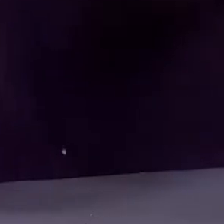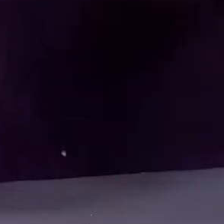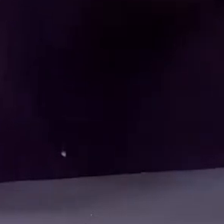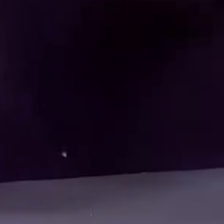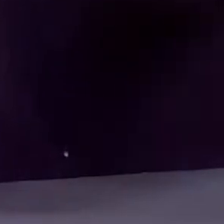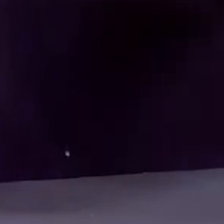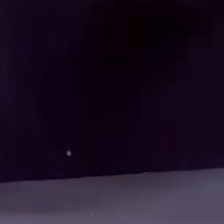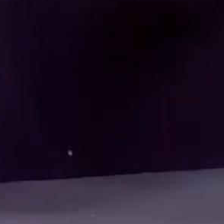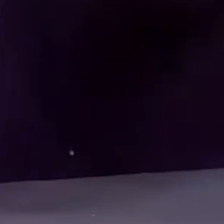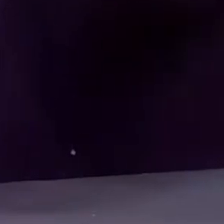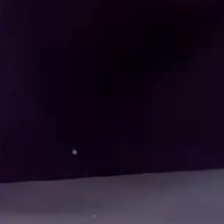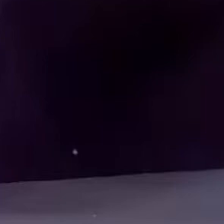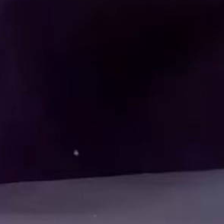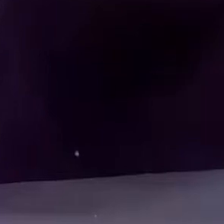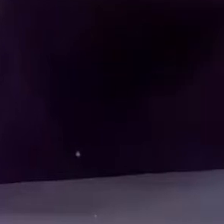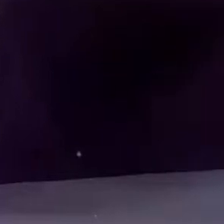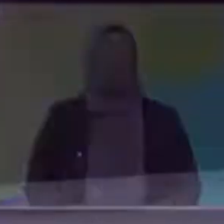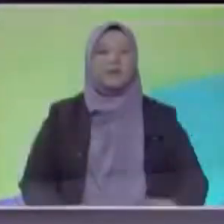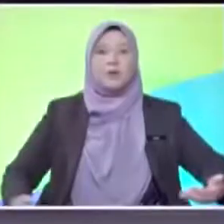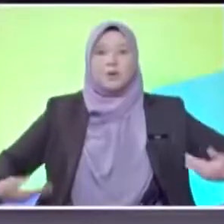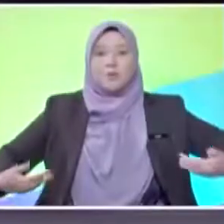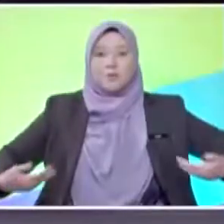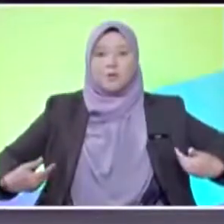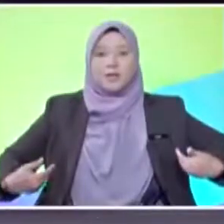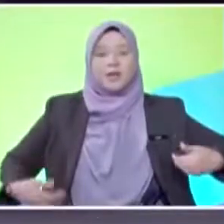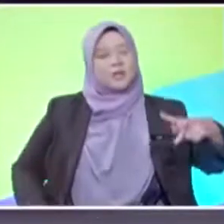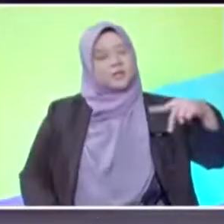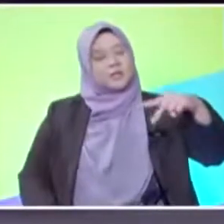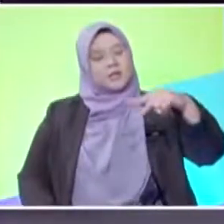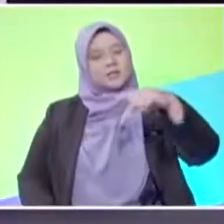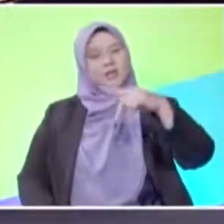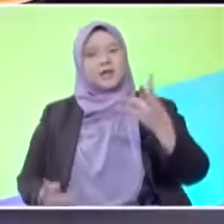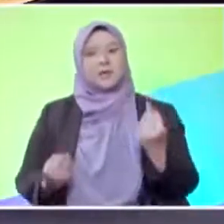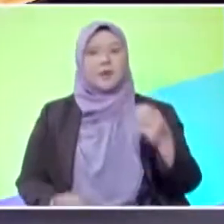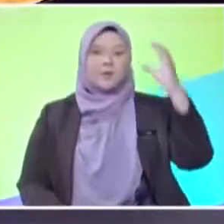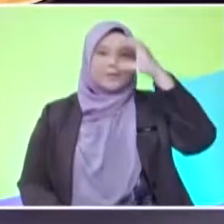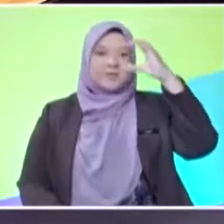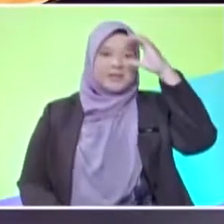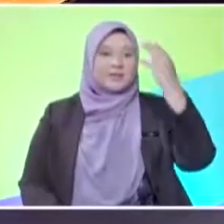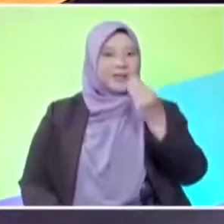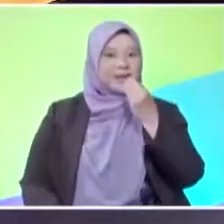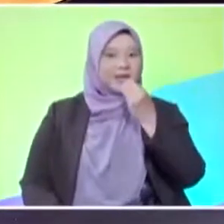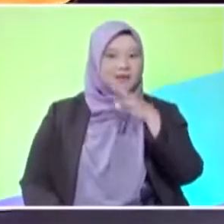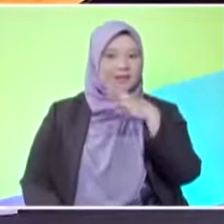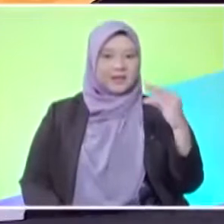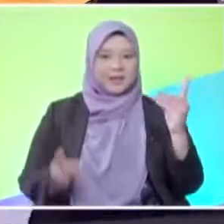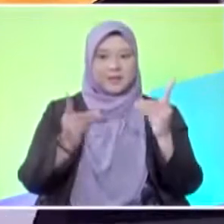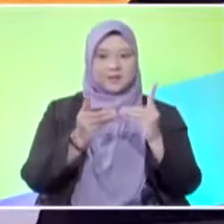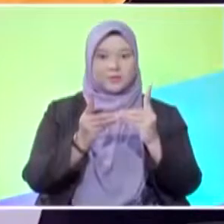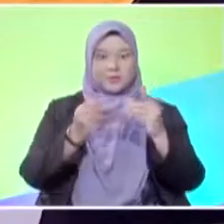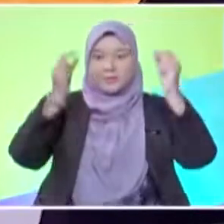hai hai Hai saya sungguh lapar Ma lebih sangsae karena